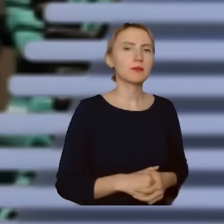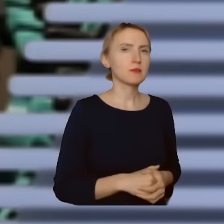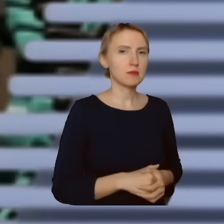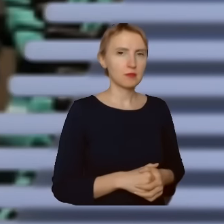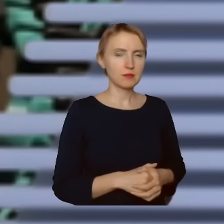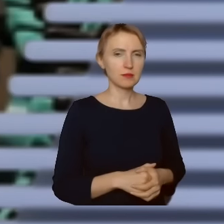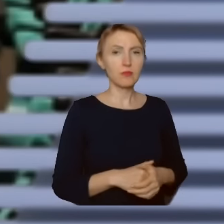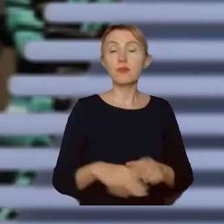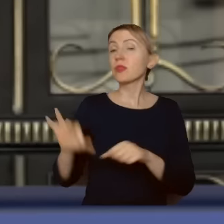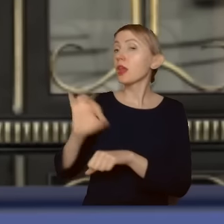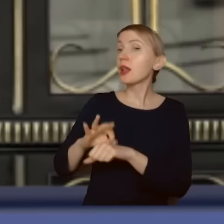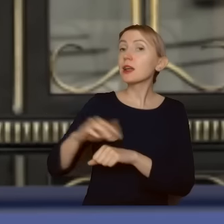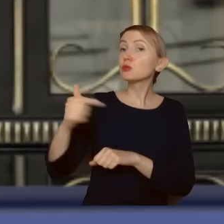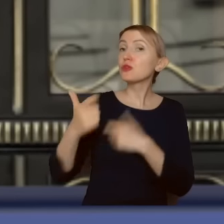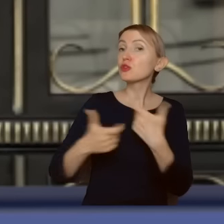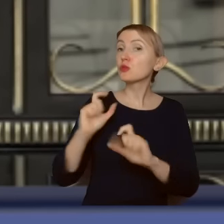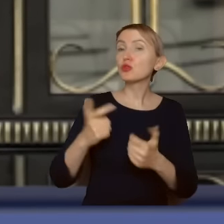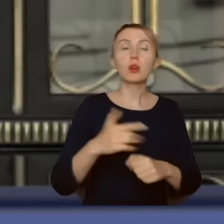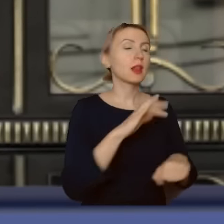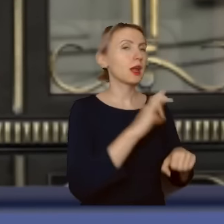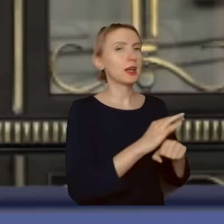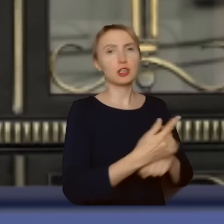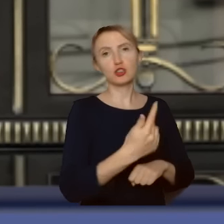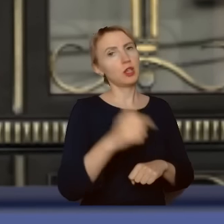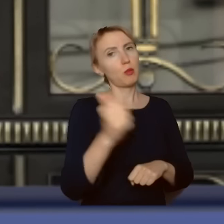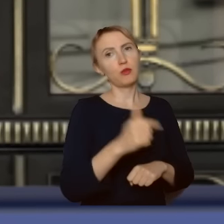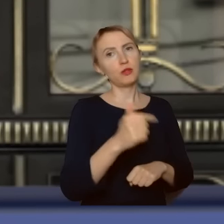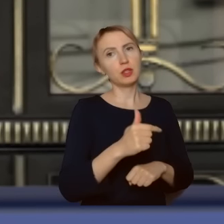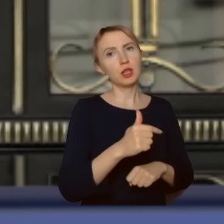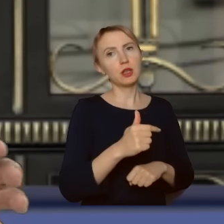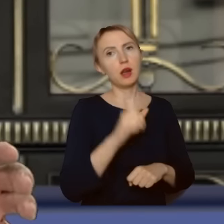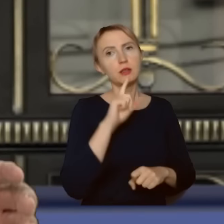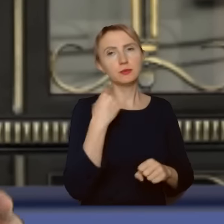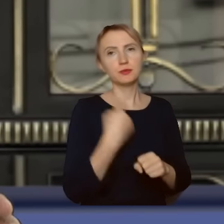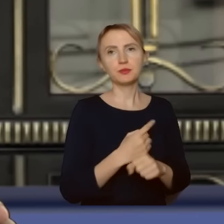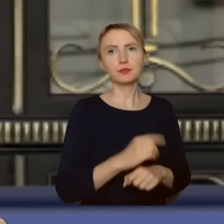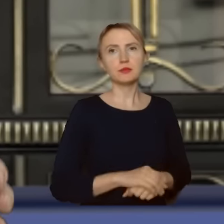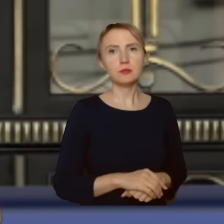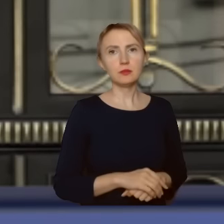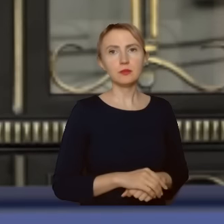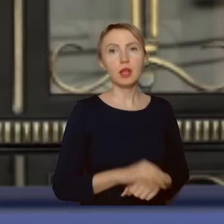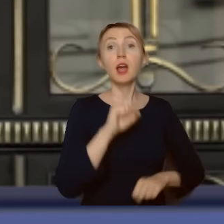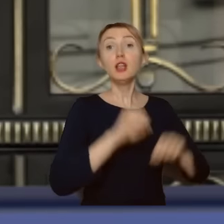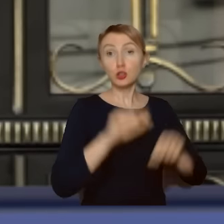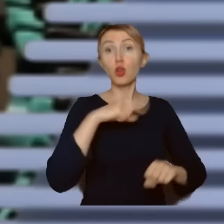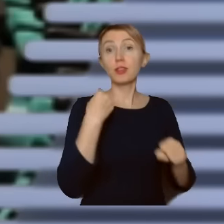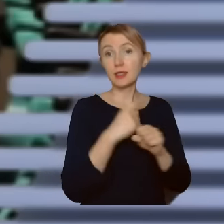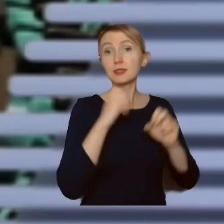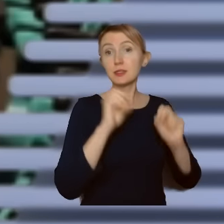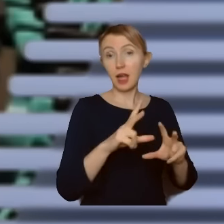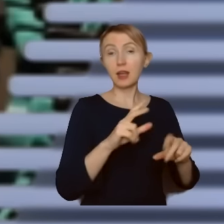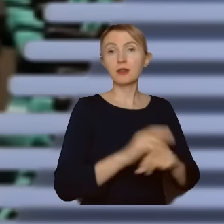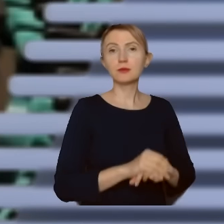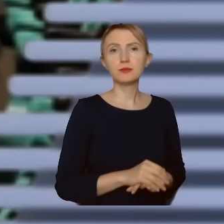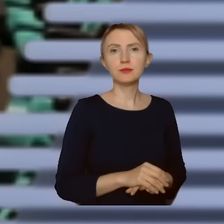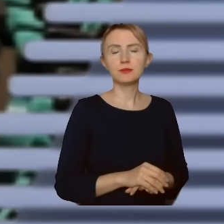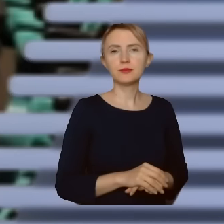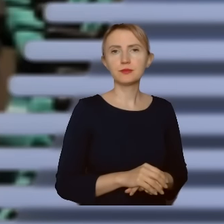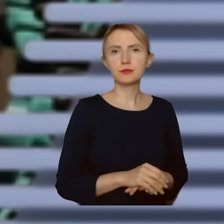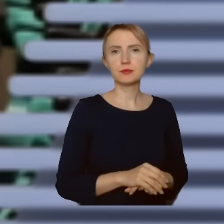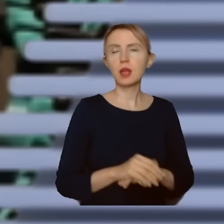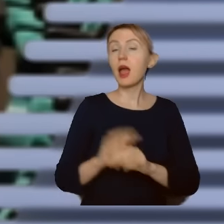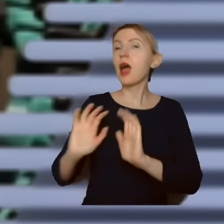lekarz powinien zrobić? Lekarz na pewno nie powinien zdecydować. Decyduje sąd. No zdecydował sąd. Formę wybiera